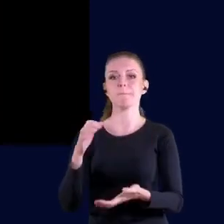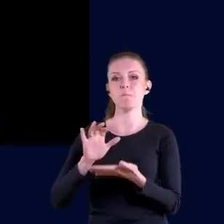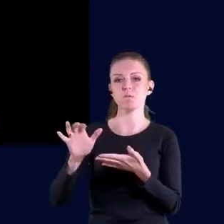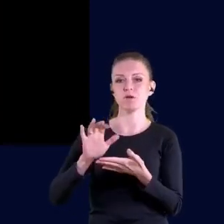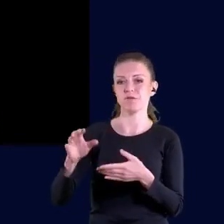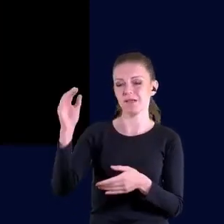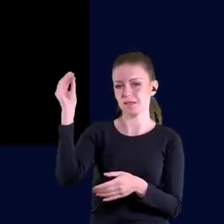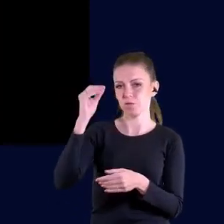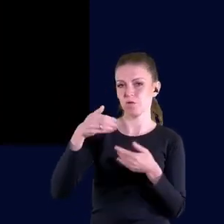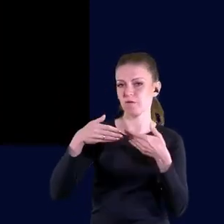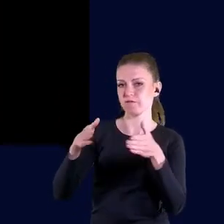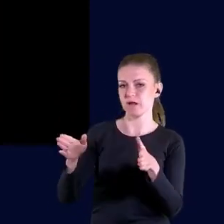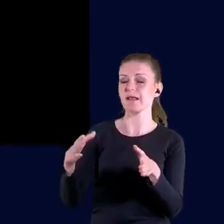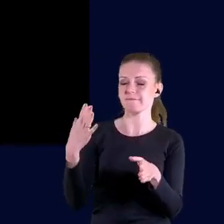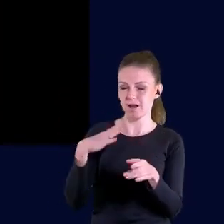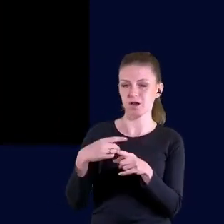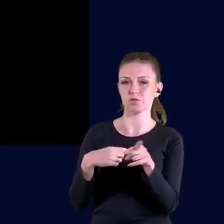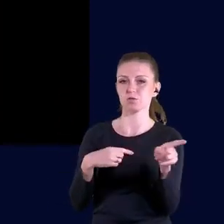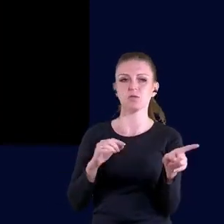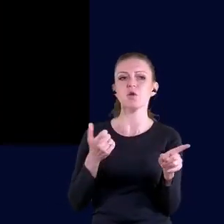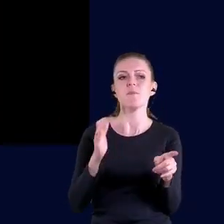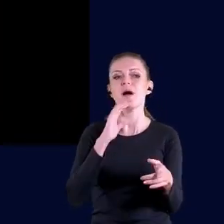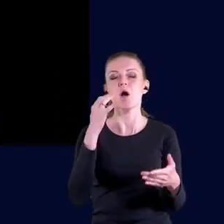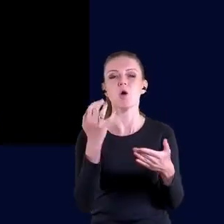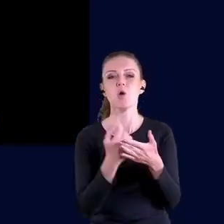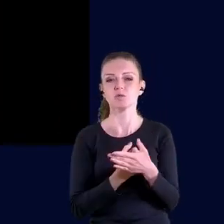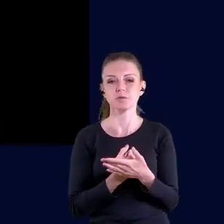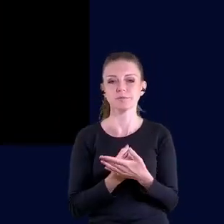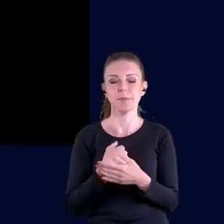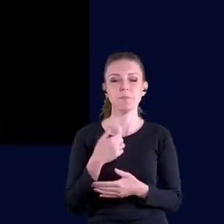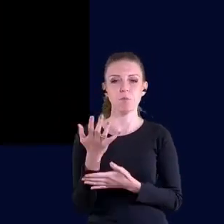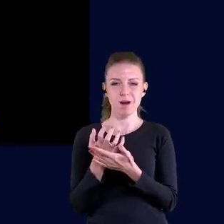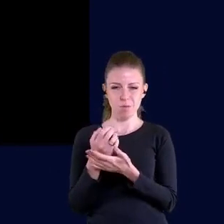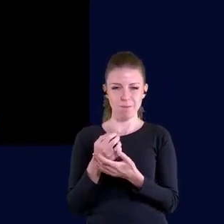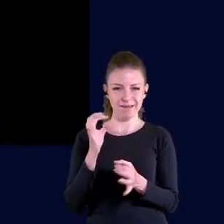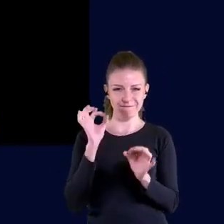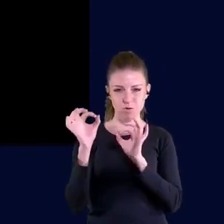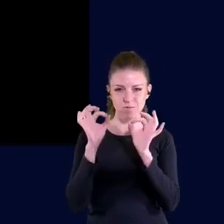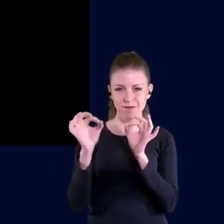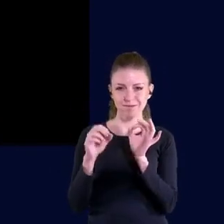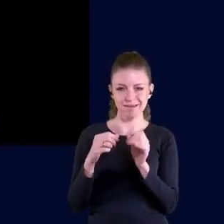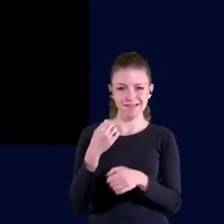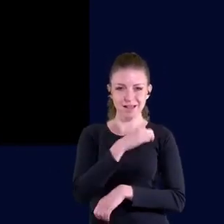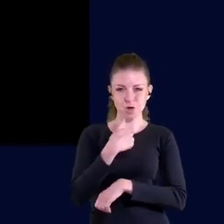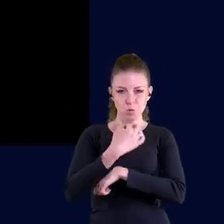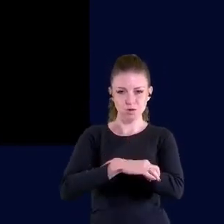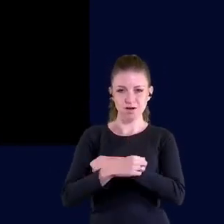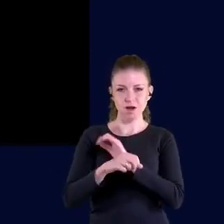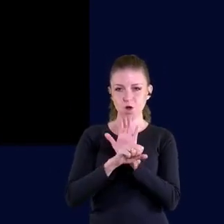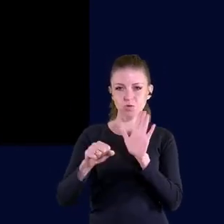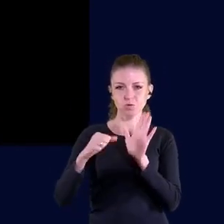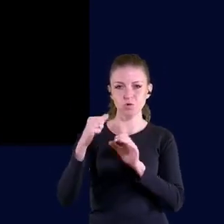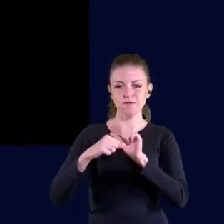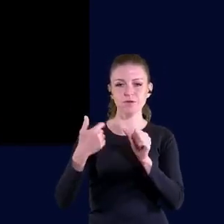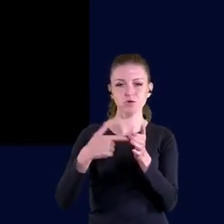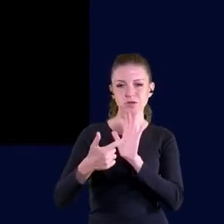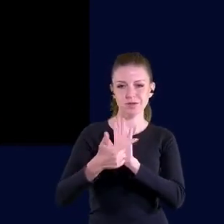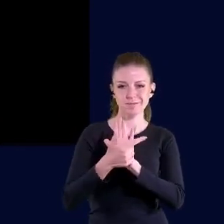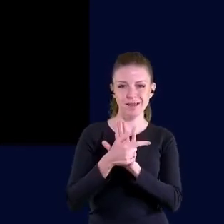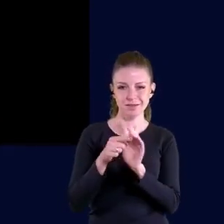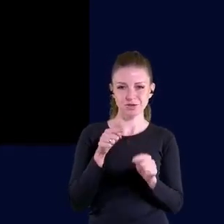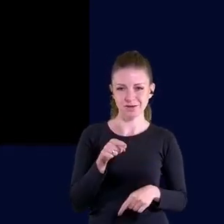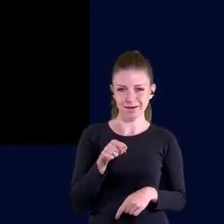pobrałam dane dla naszej uczelni z roku 2017 były to tylko artykuły